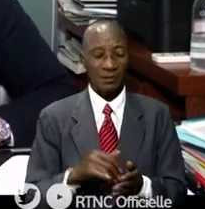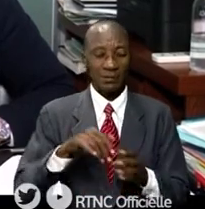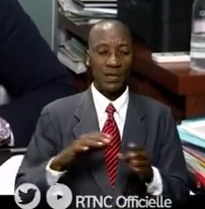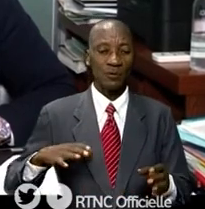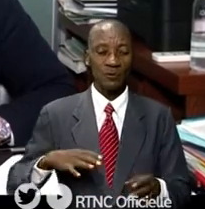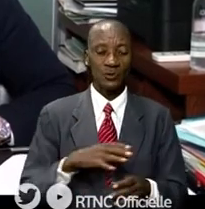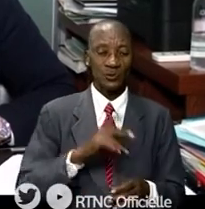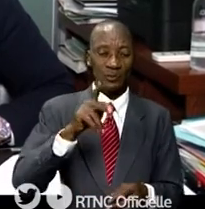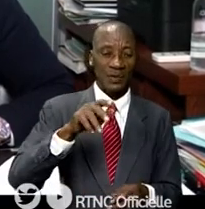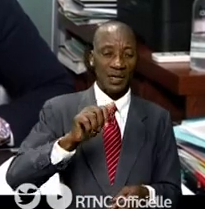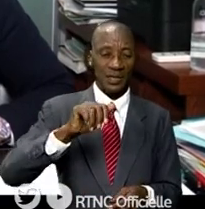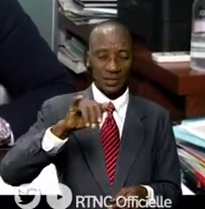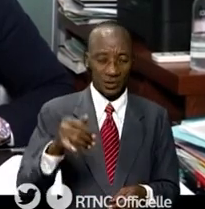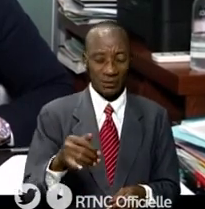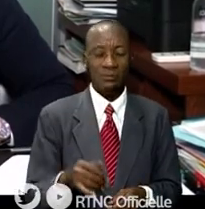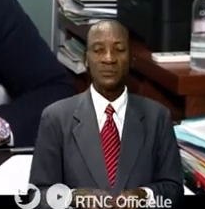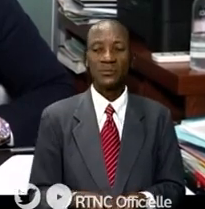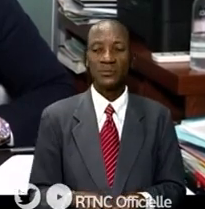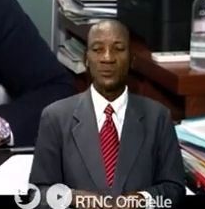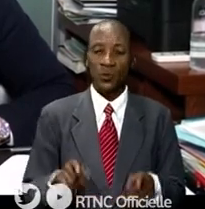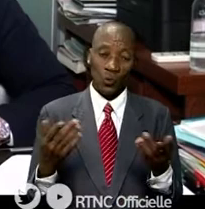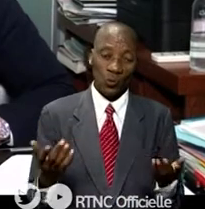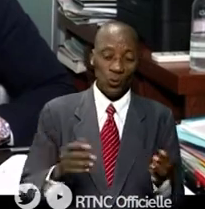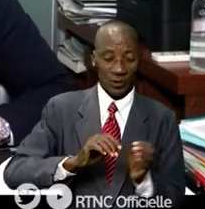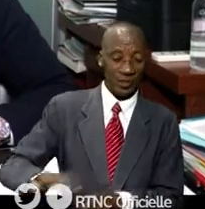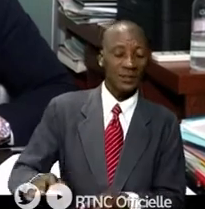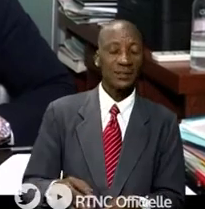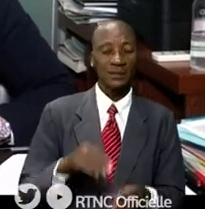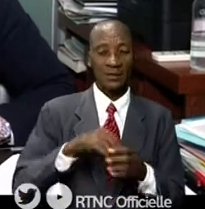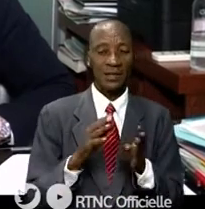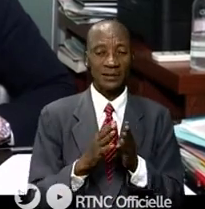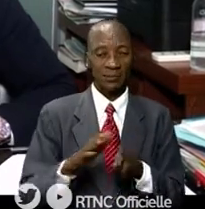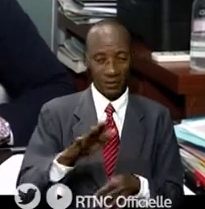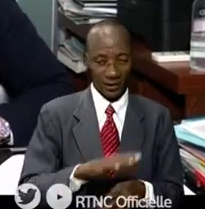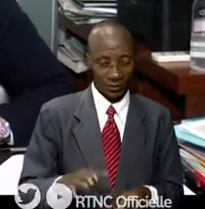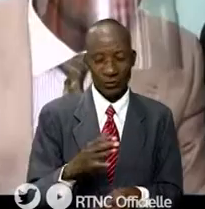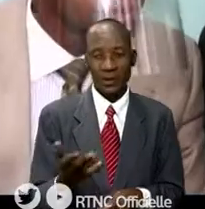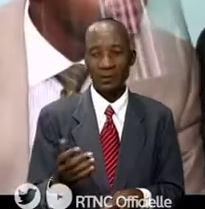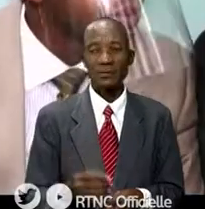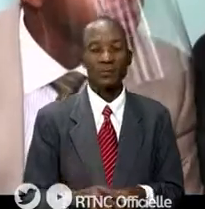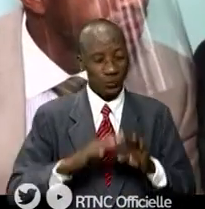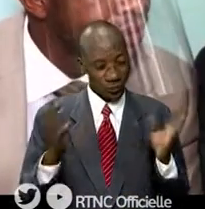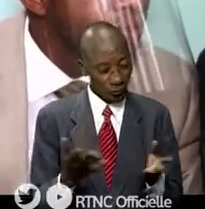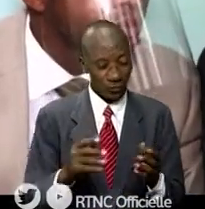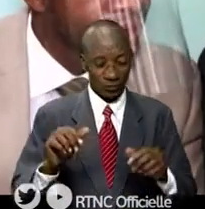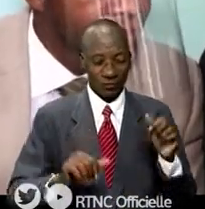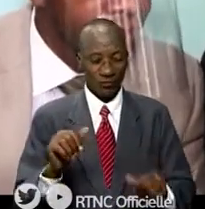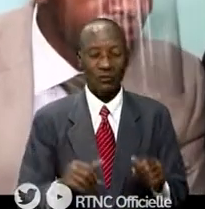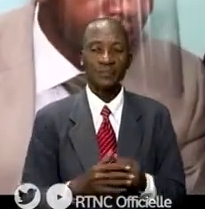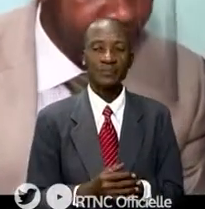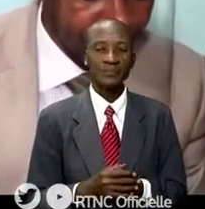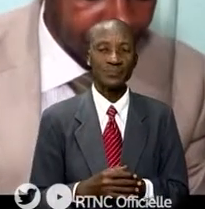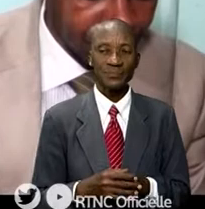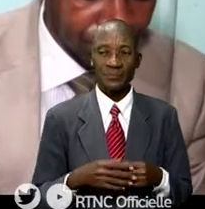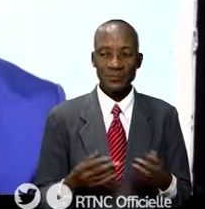sinon rejetées par l'Assemblée nationale, ici induite en erreur. Outre